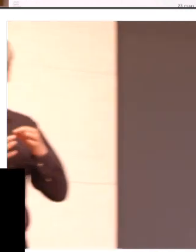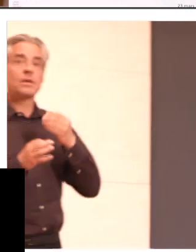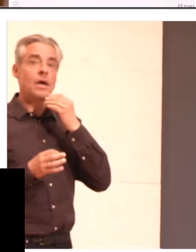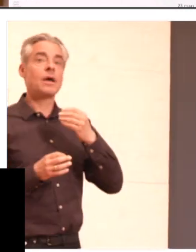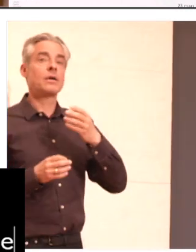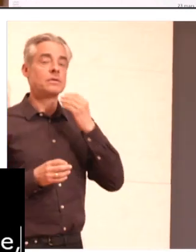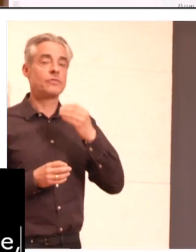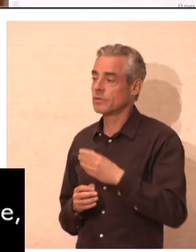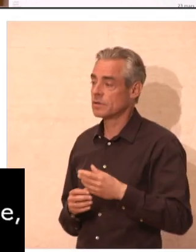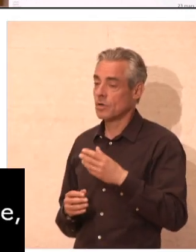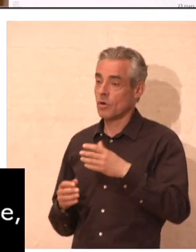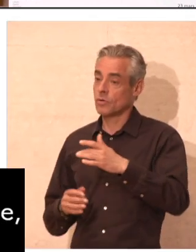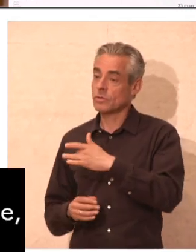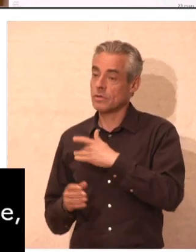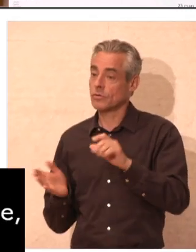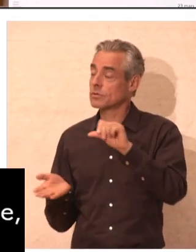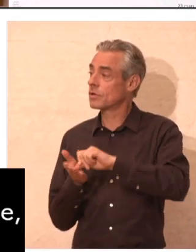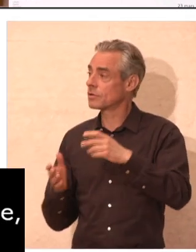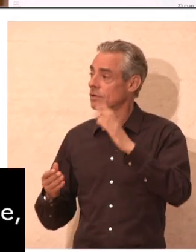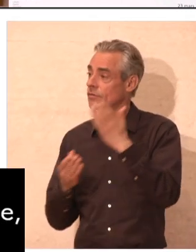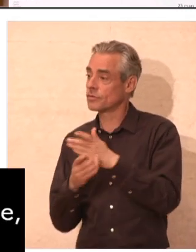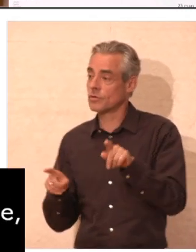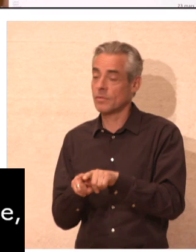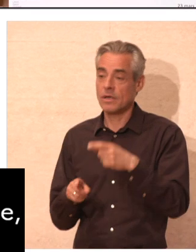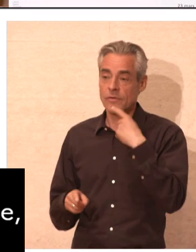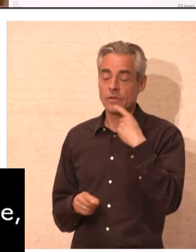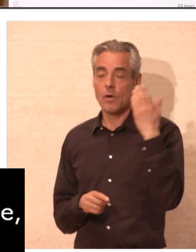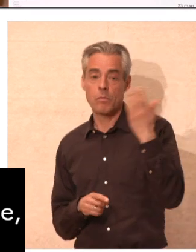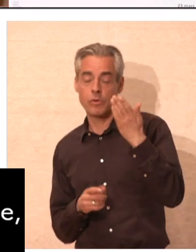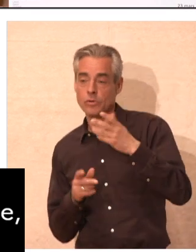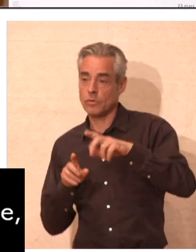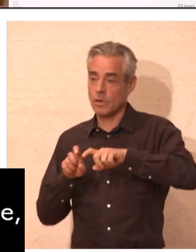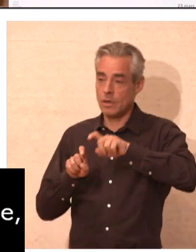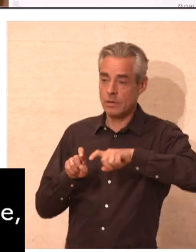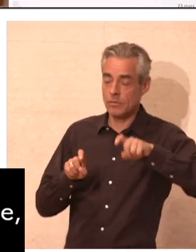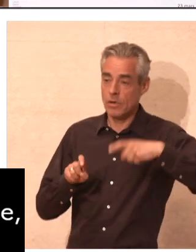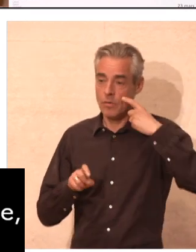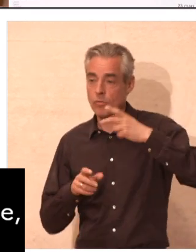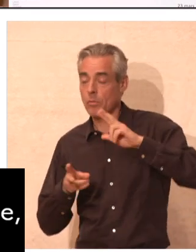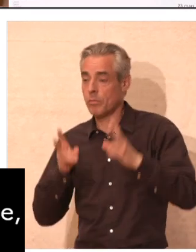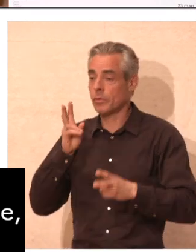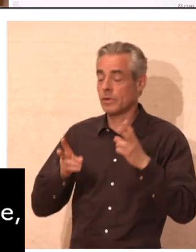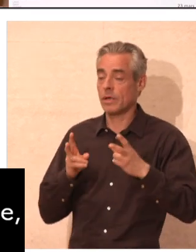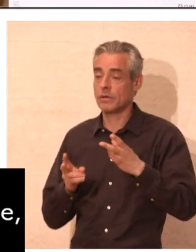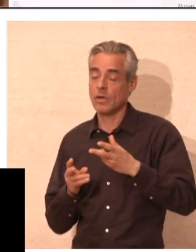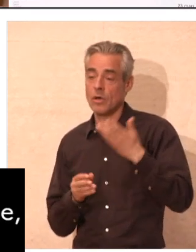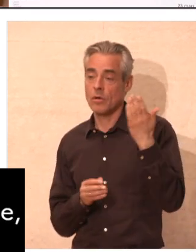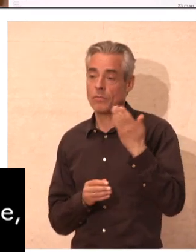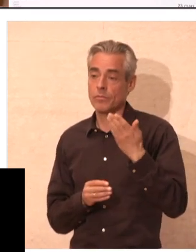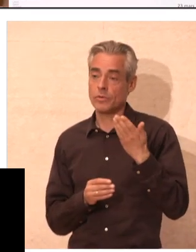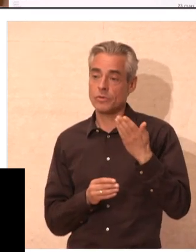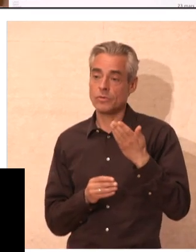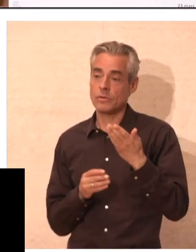nos interventions également. Donc, ce qu'on souhaite faire, c'est que les besoins physiologiques poussent vers le haut pour qu'éventuellement le besoin